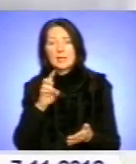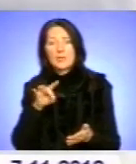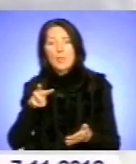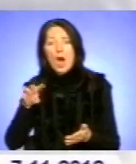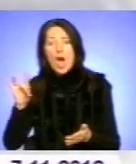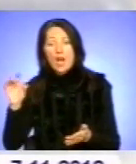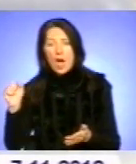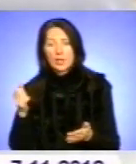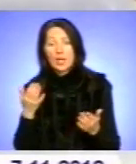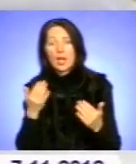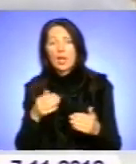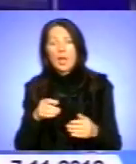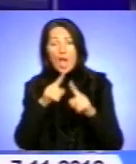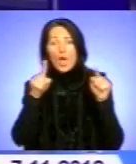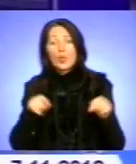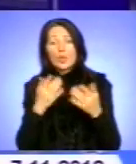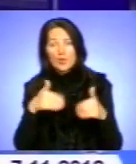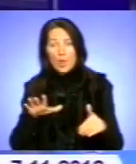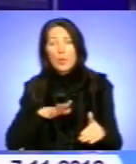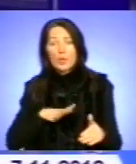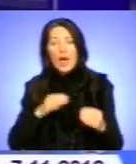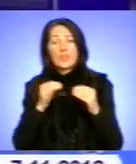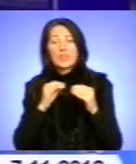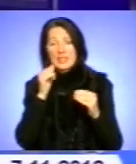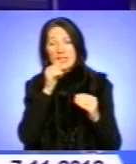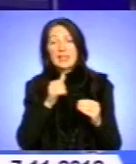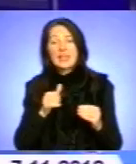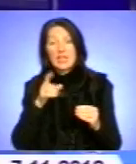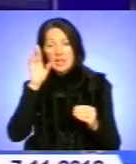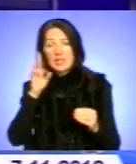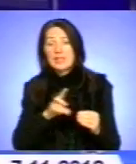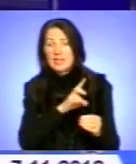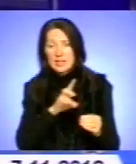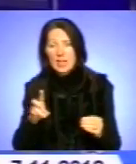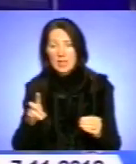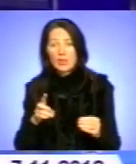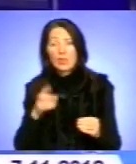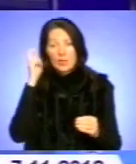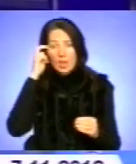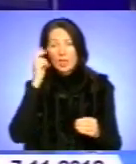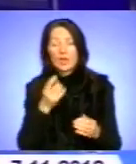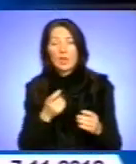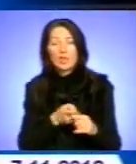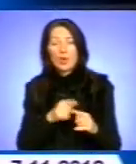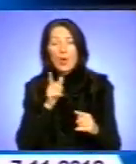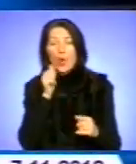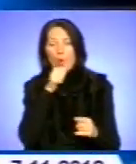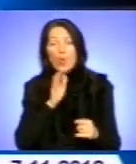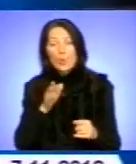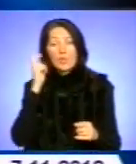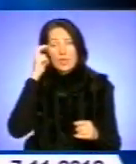церкві у січні цього року. Цього разу святиня пробуде в храмі до 19 листопада.